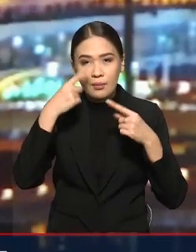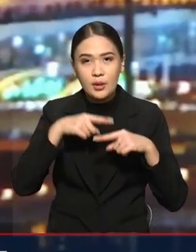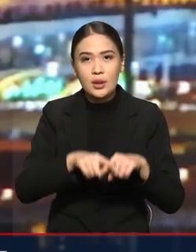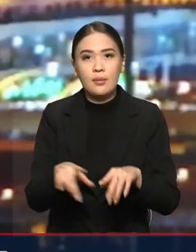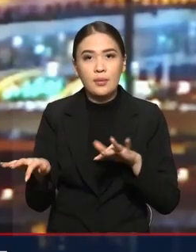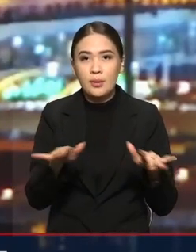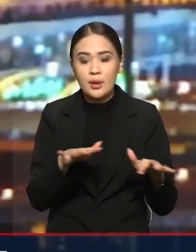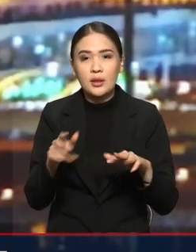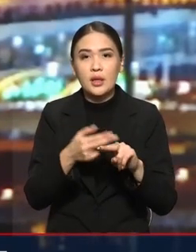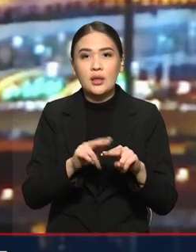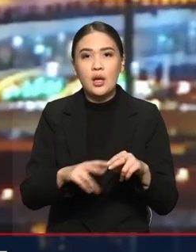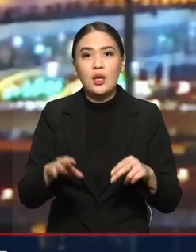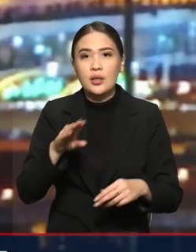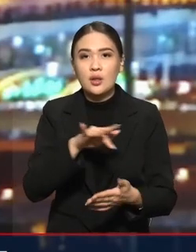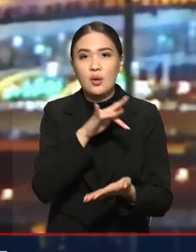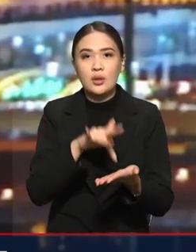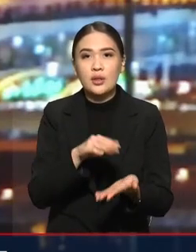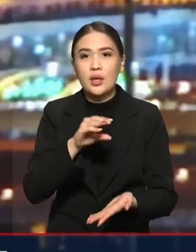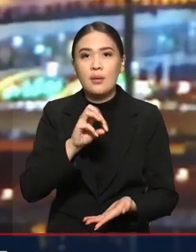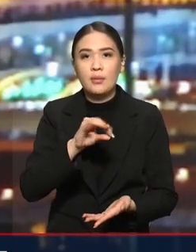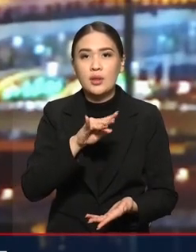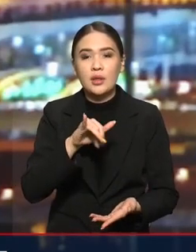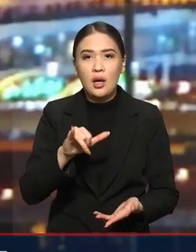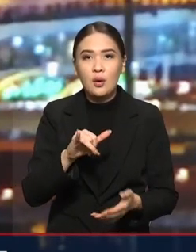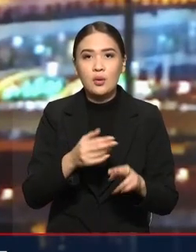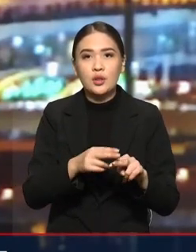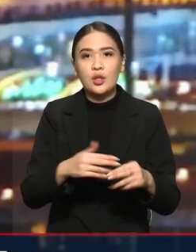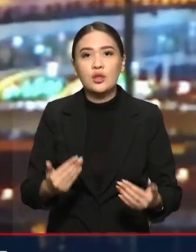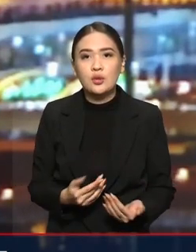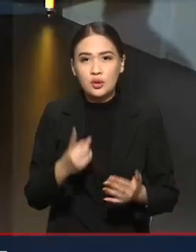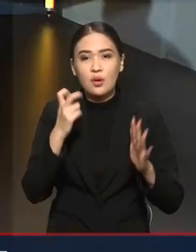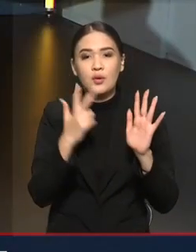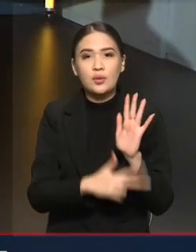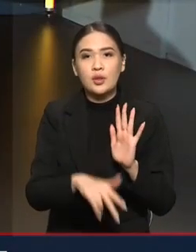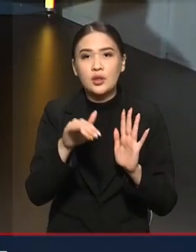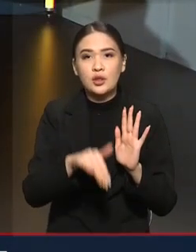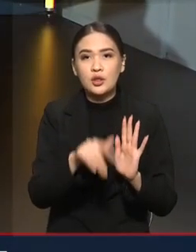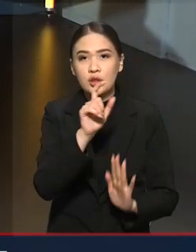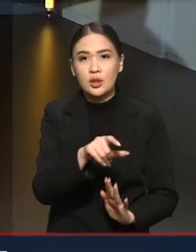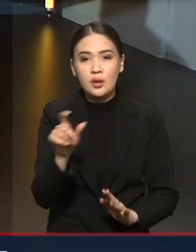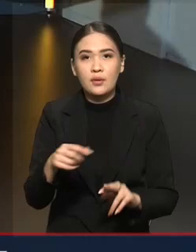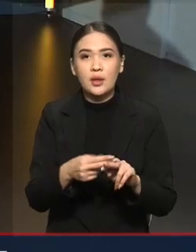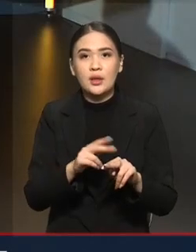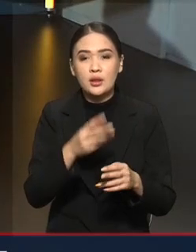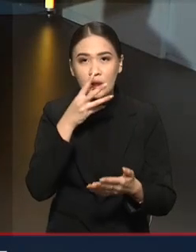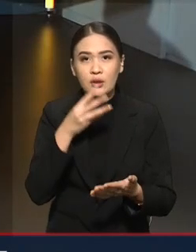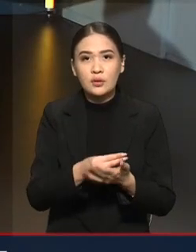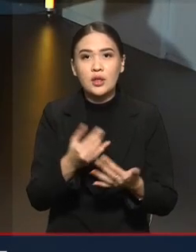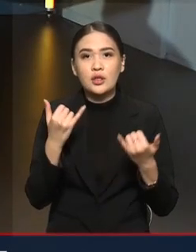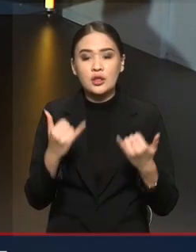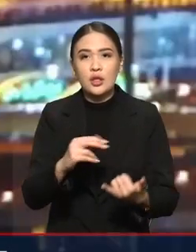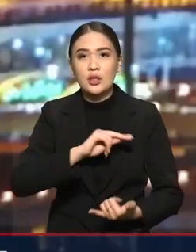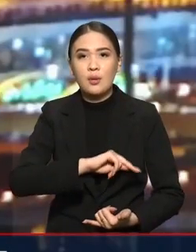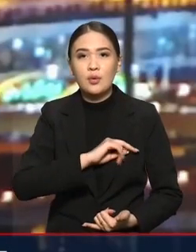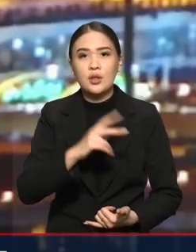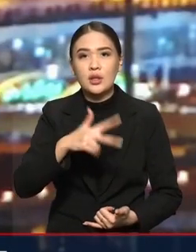предприятие города Тимертау в городе Тимертау жит 180.000 человек на самом предприятии сейчас работает